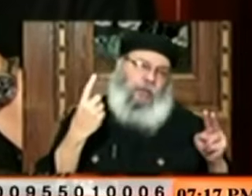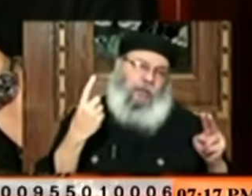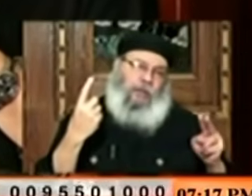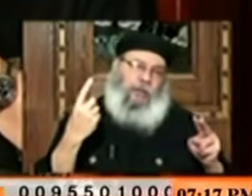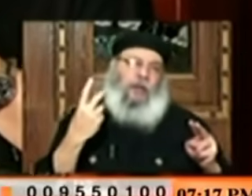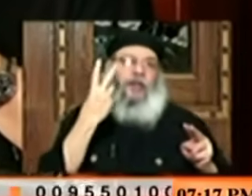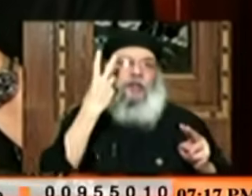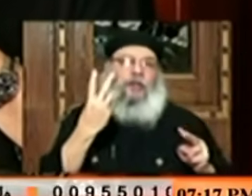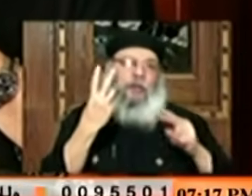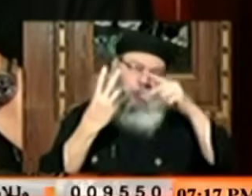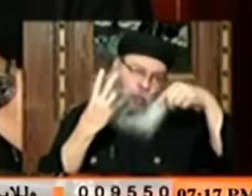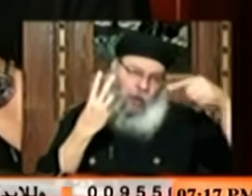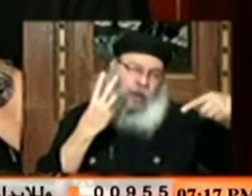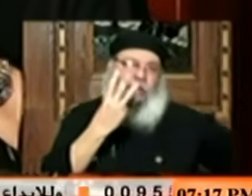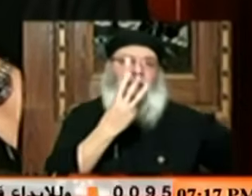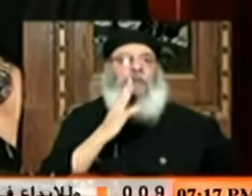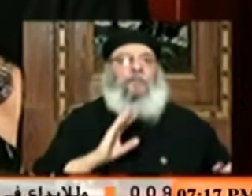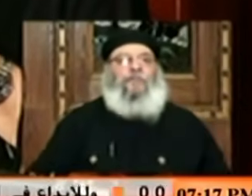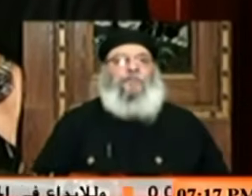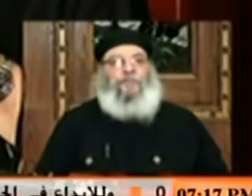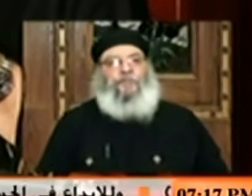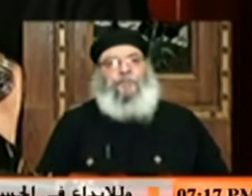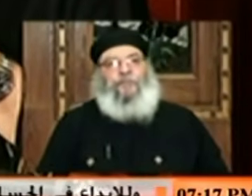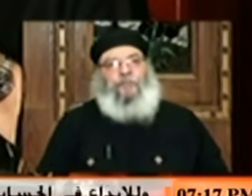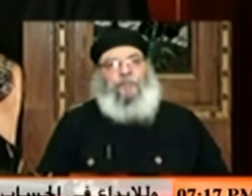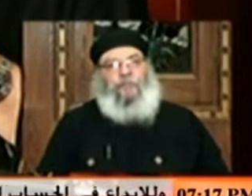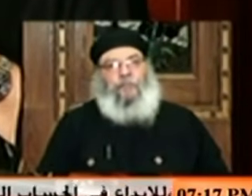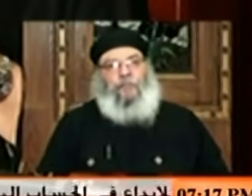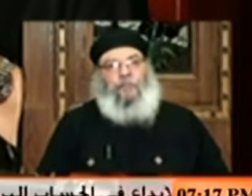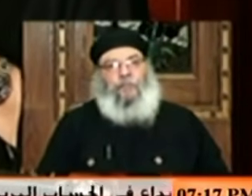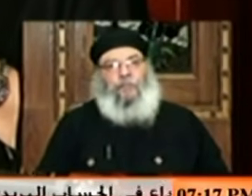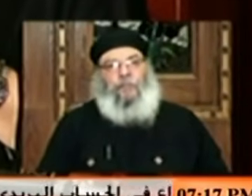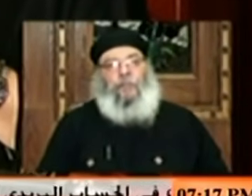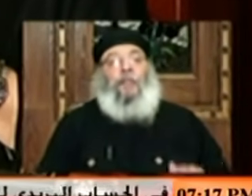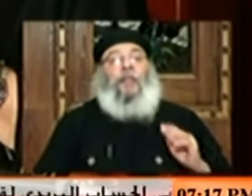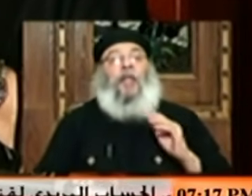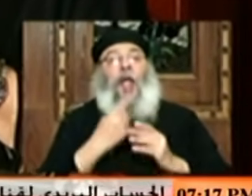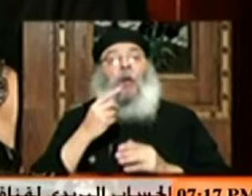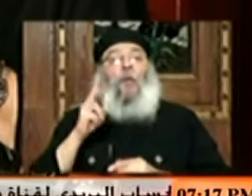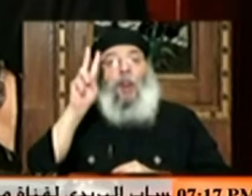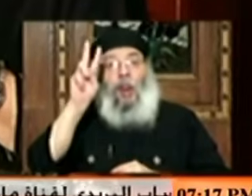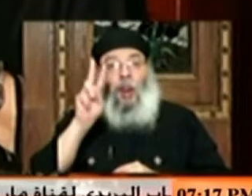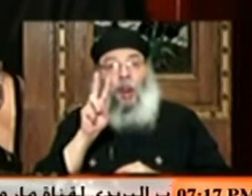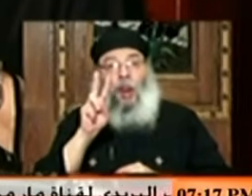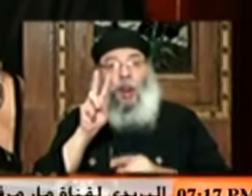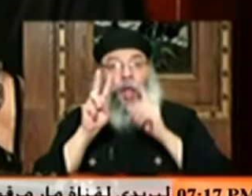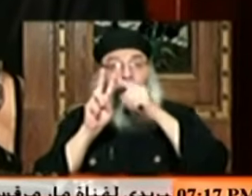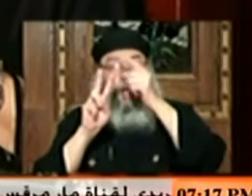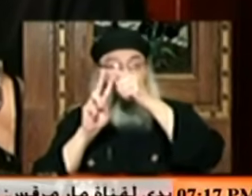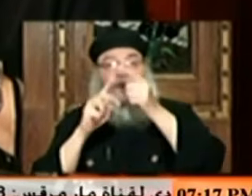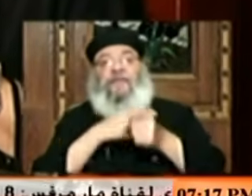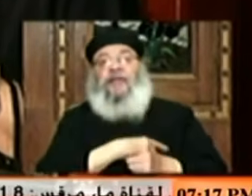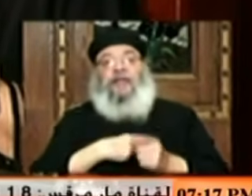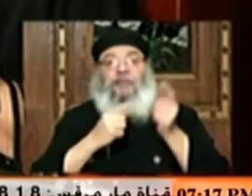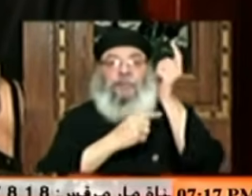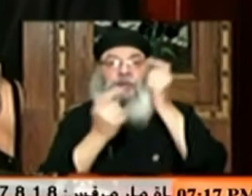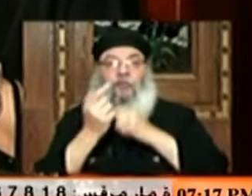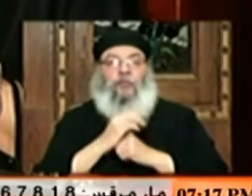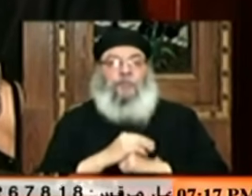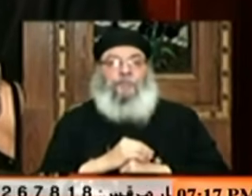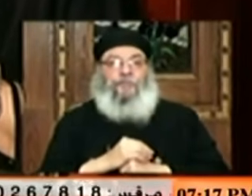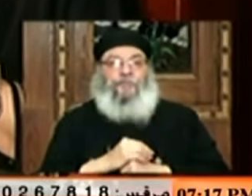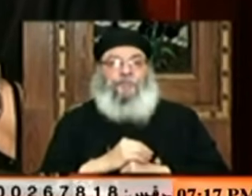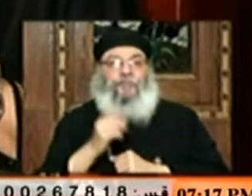يبقى رقم اين وهكذا يعني ف اول حرفين في اسم يسوع اللي هما